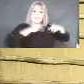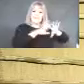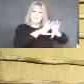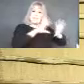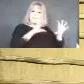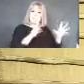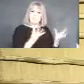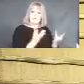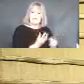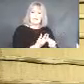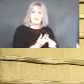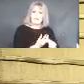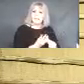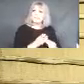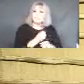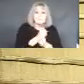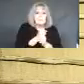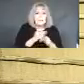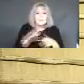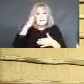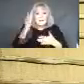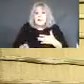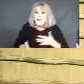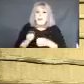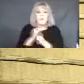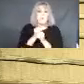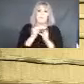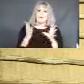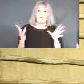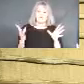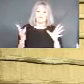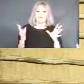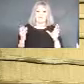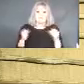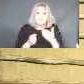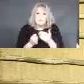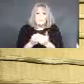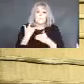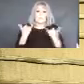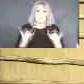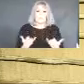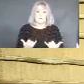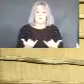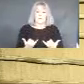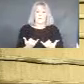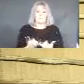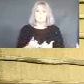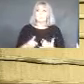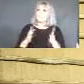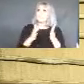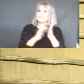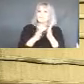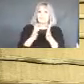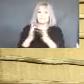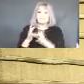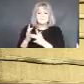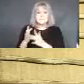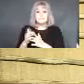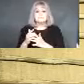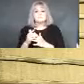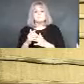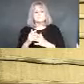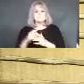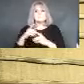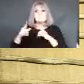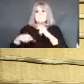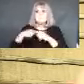alles niet te maken. Dit het begin. Dit is wat hy sê. Alles niet maken. Jezus in die hemel tot dan,